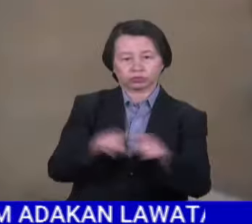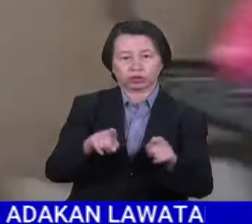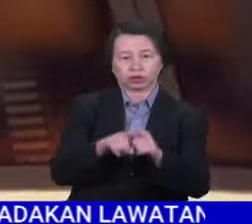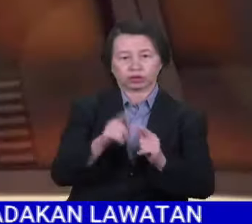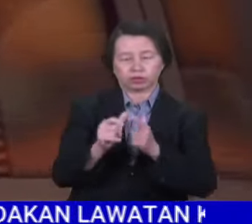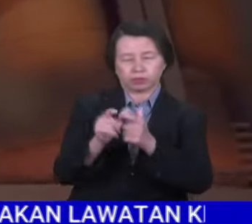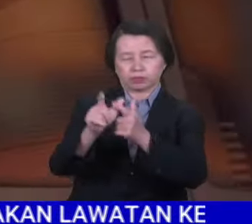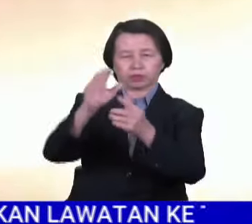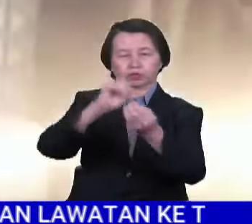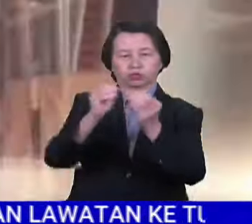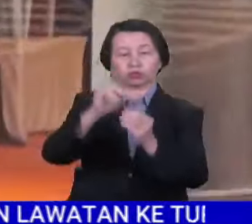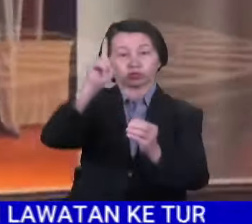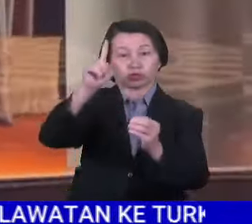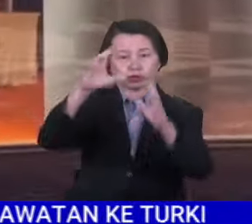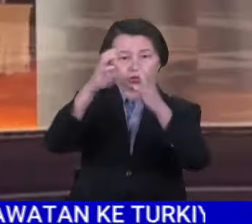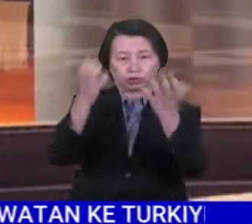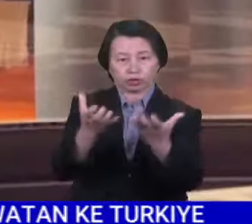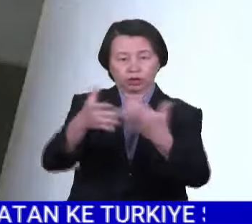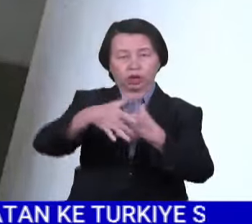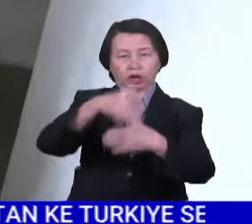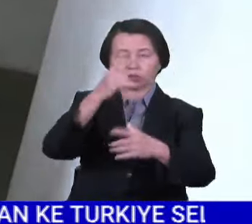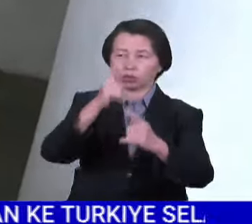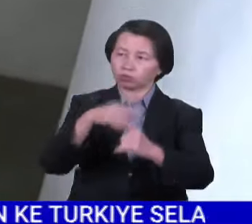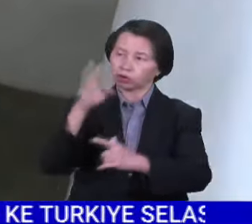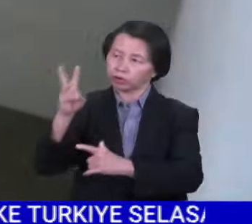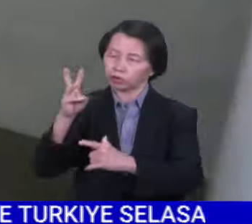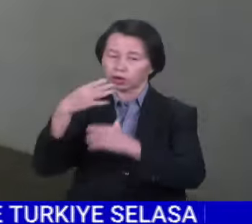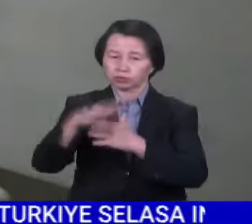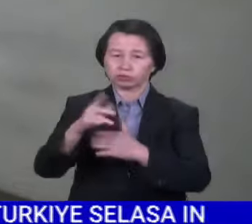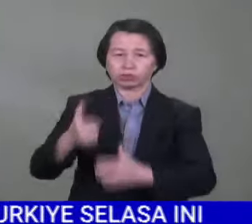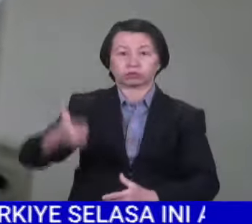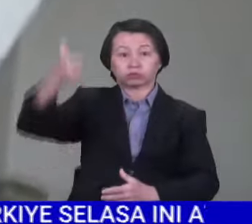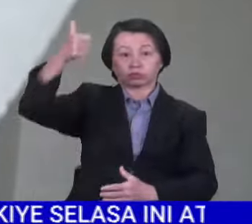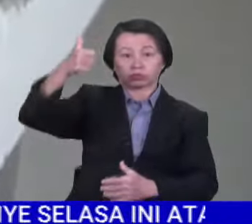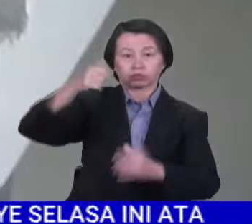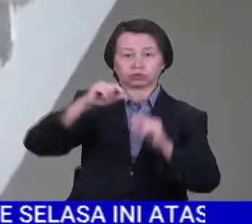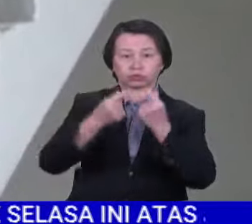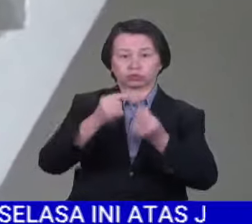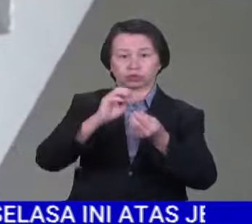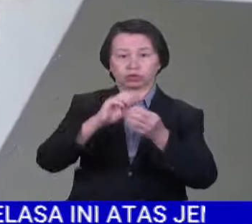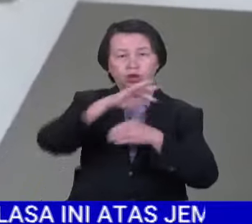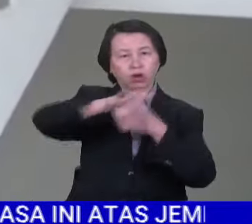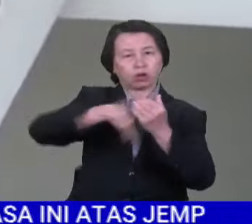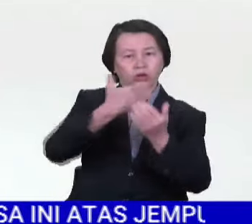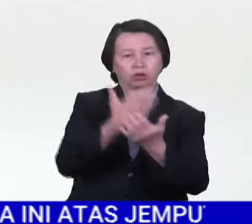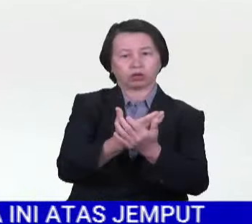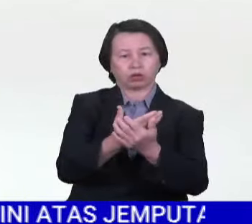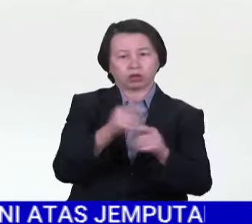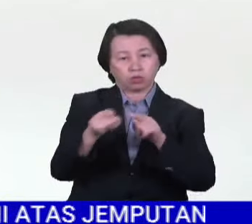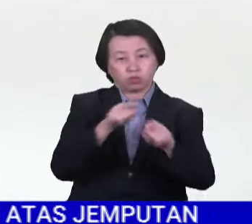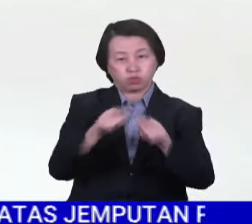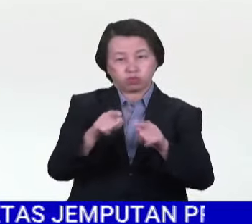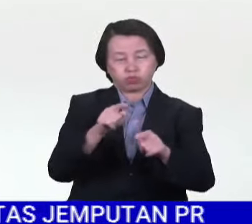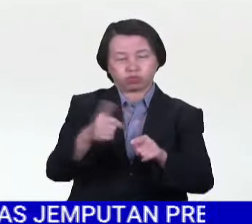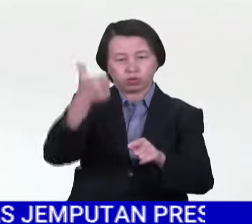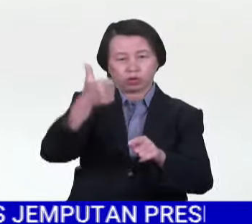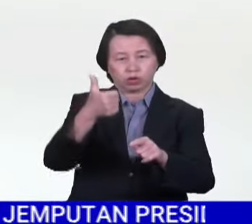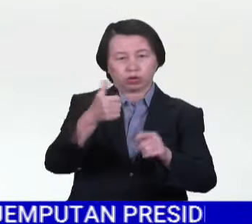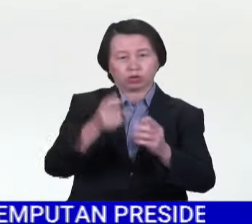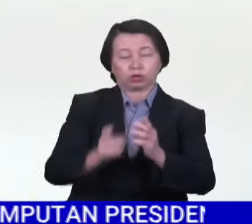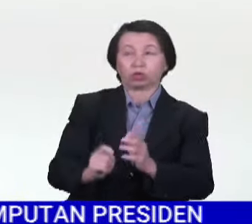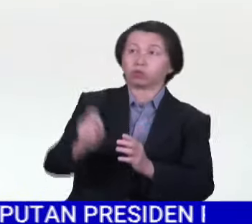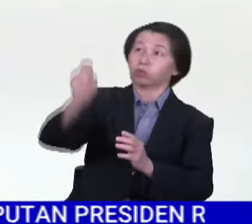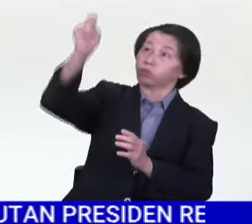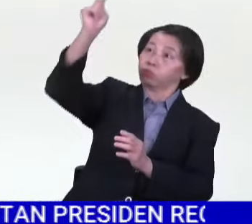sebagai pelari nomor satu dunia awal Juli lalu sepatu ungguli kategori keseluruhan saingan Tanoh Two